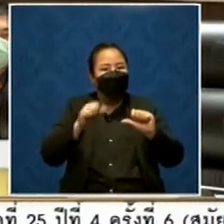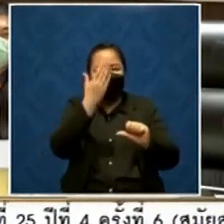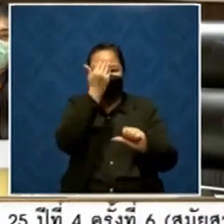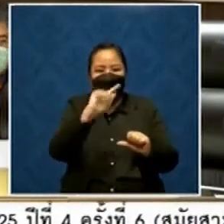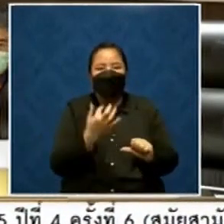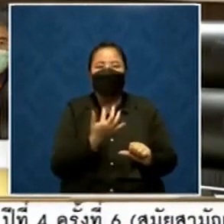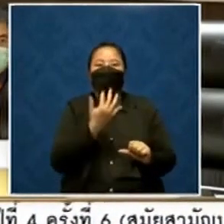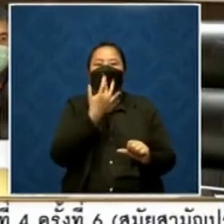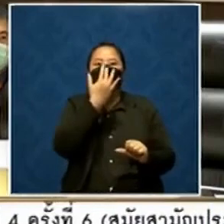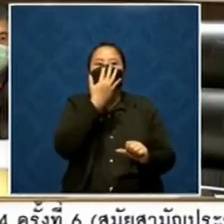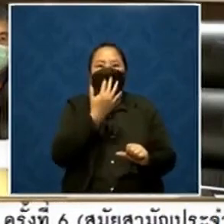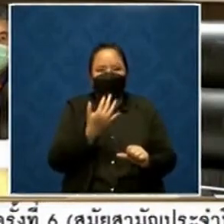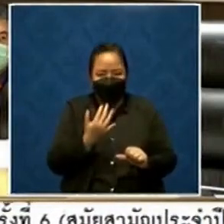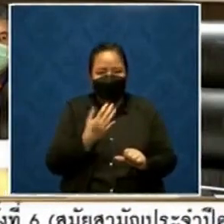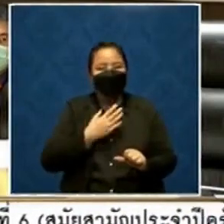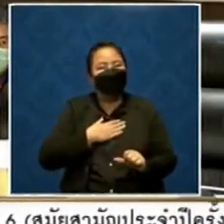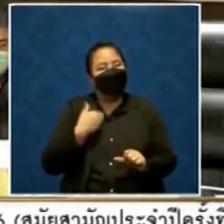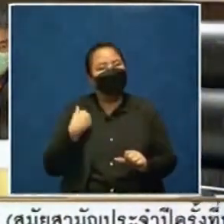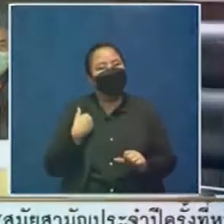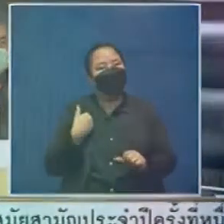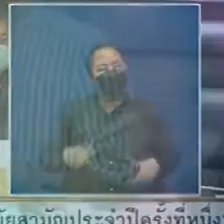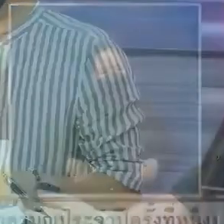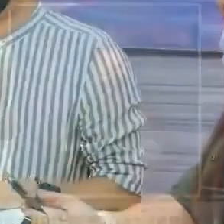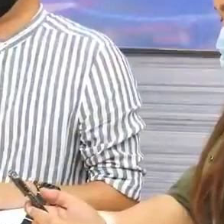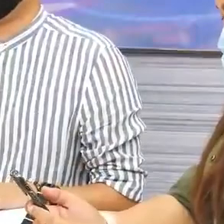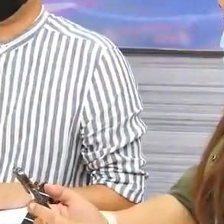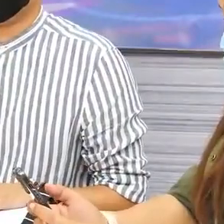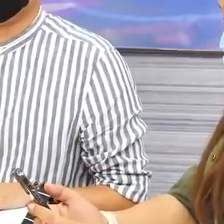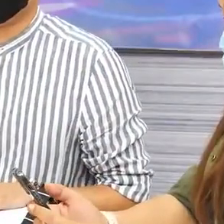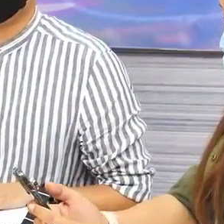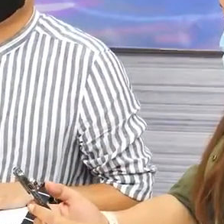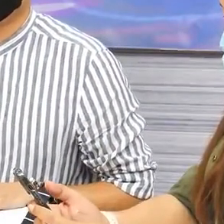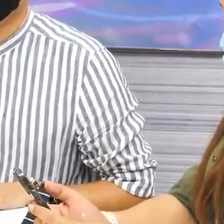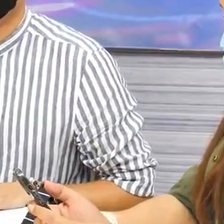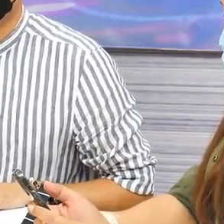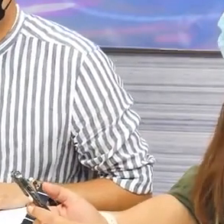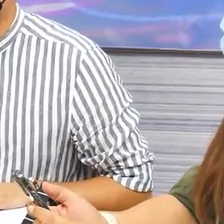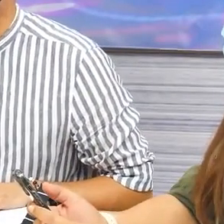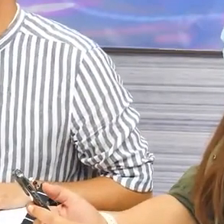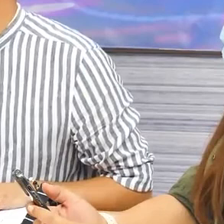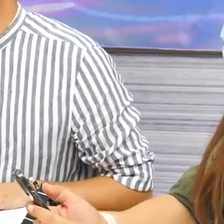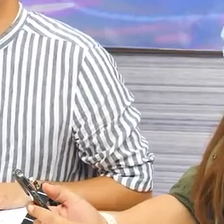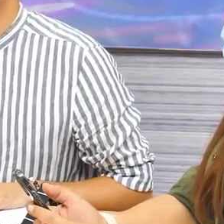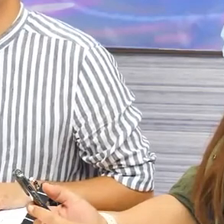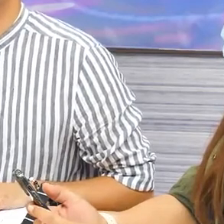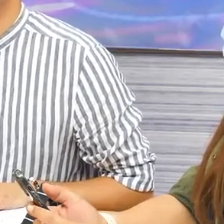ค่ะครูธัญวัฒน์กมลวงศ์วัฒน์นะคะสสพรรคก้าวไกลก็คือเ